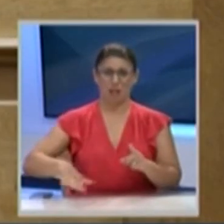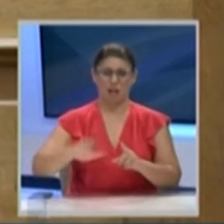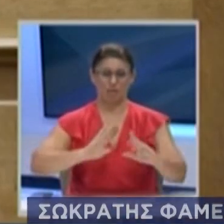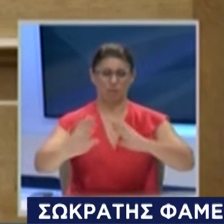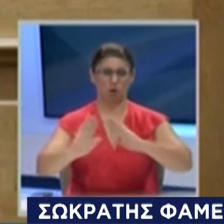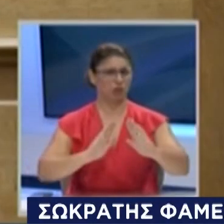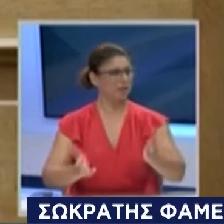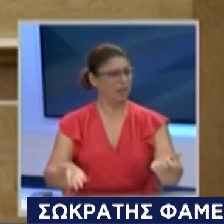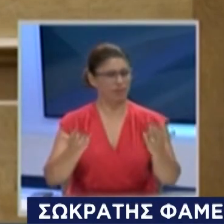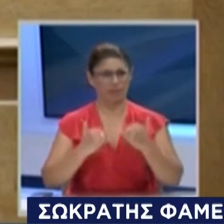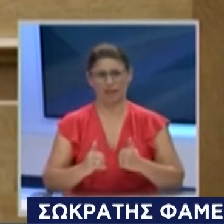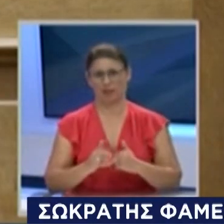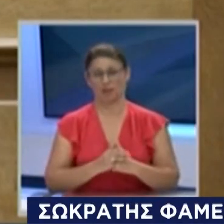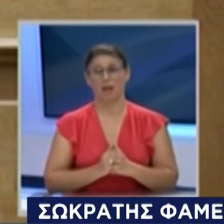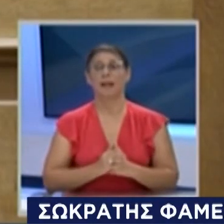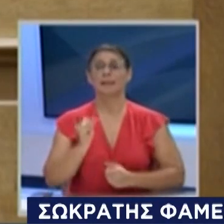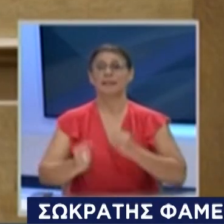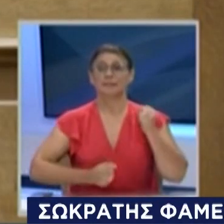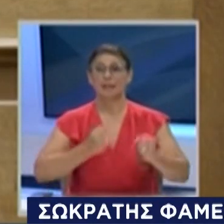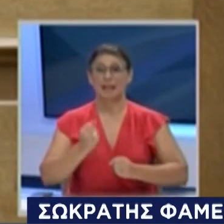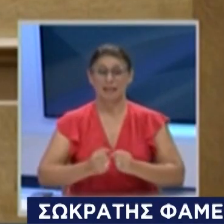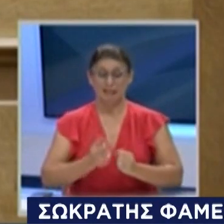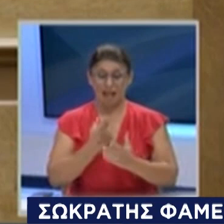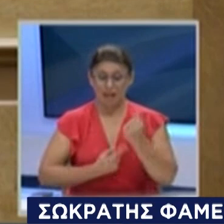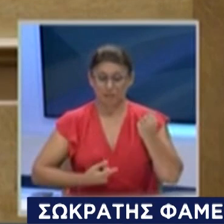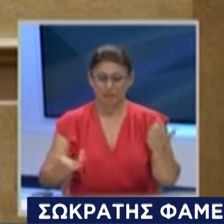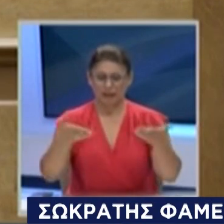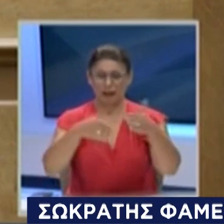αθωράκιστη και τρέχετε να καλύψετε ελλείψεις.